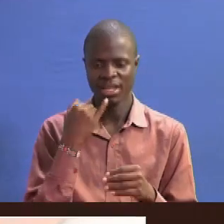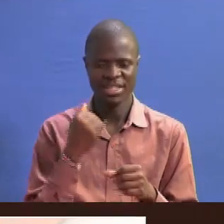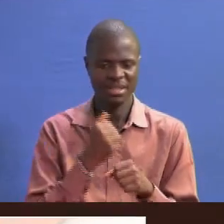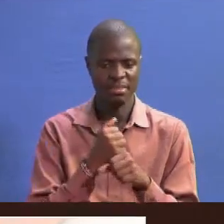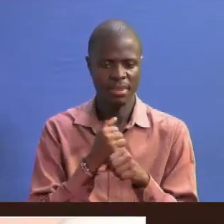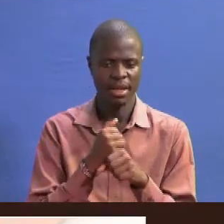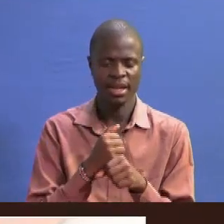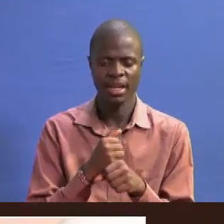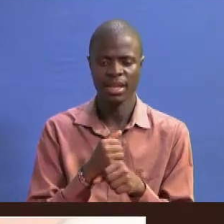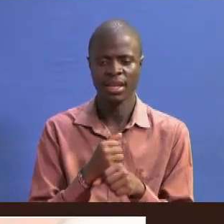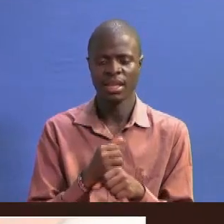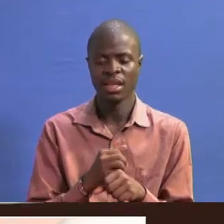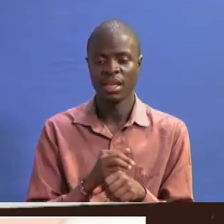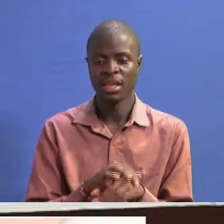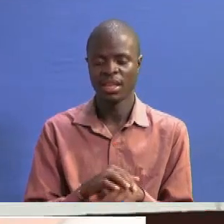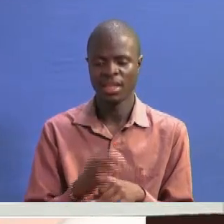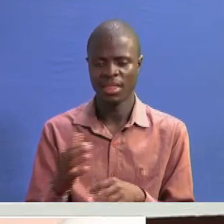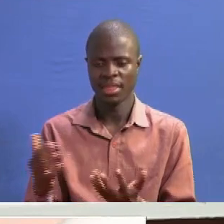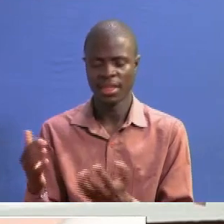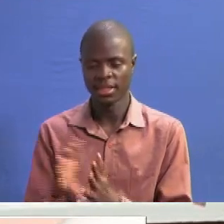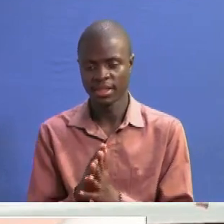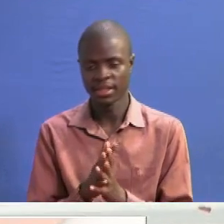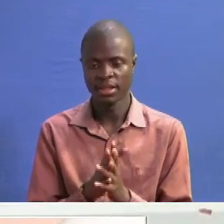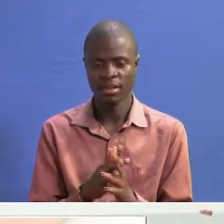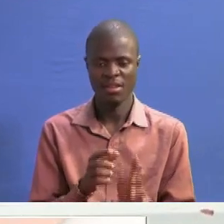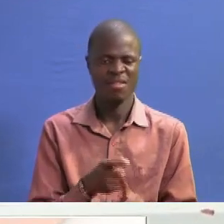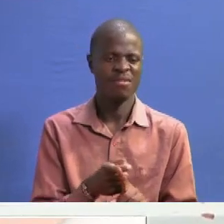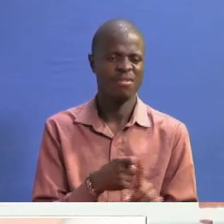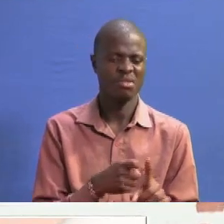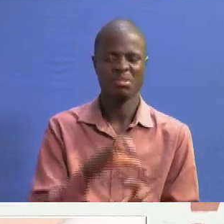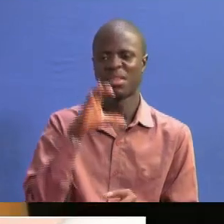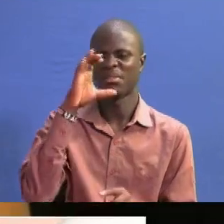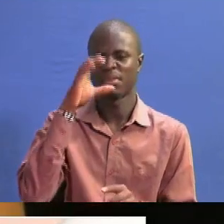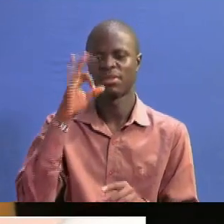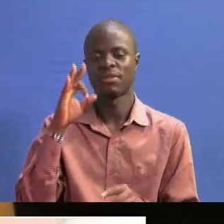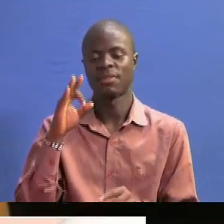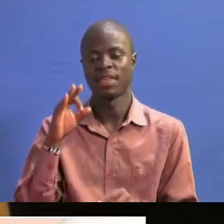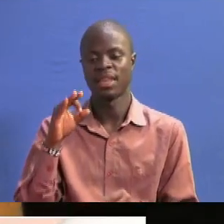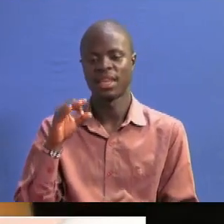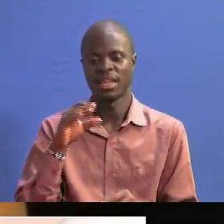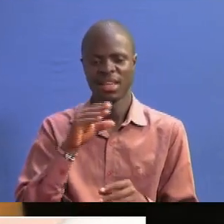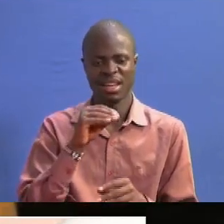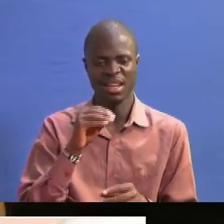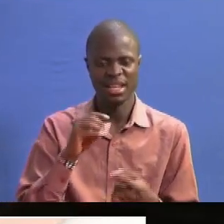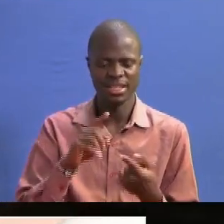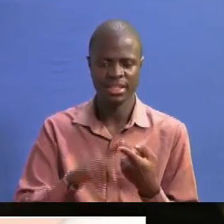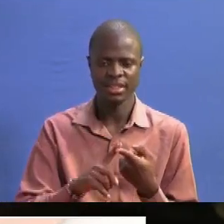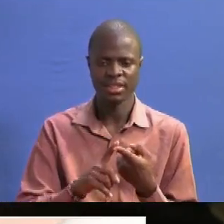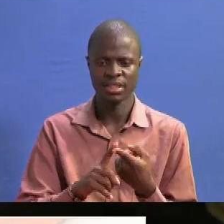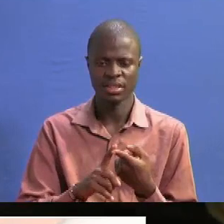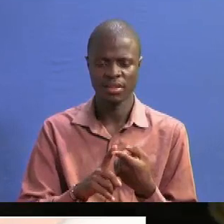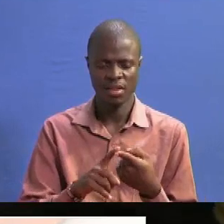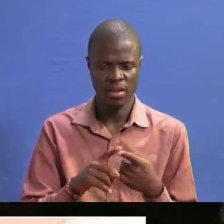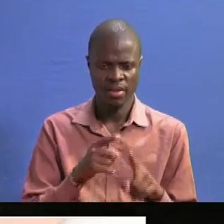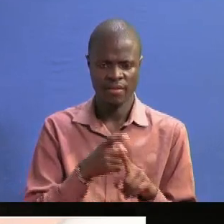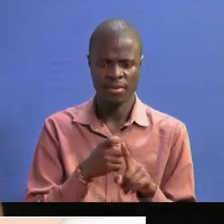divai ama vyombo vya maua maarufu flower vase kutoka kwa taka za chupa za glesi kwenye duka lao lifahamikalo kwa jina Karim Glass